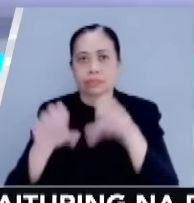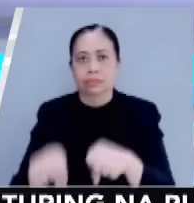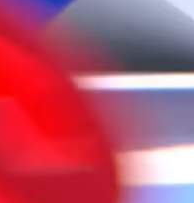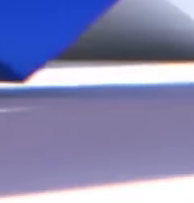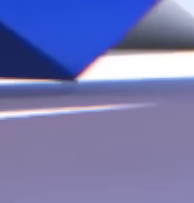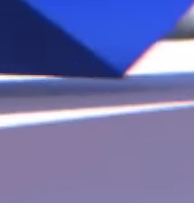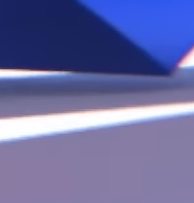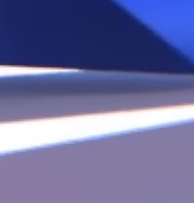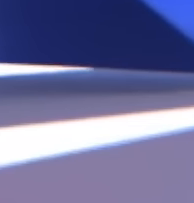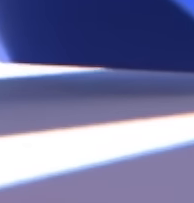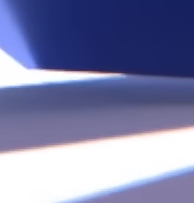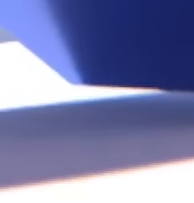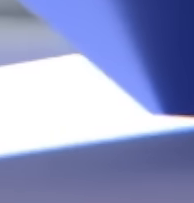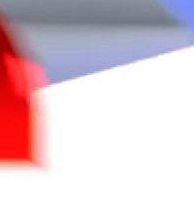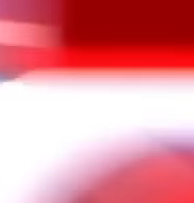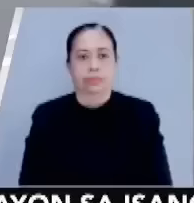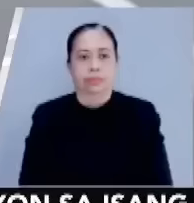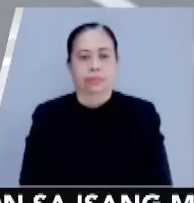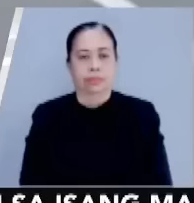Oscar Oida.